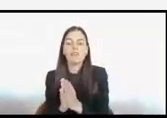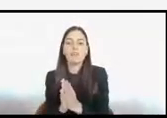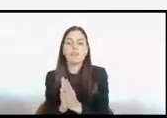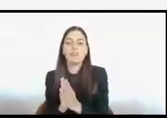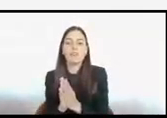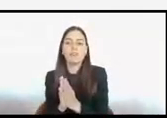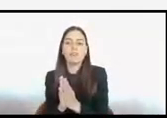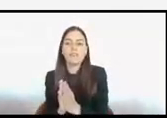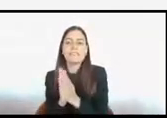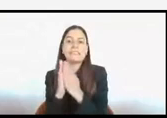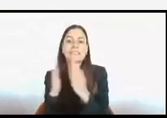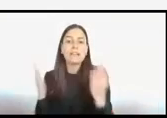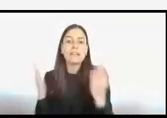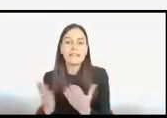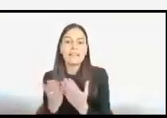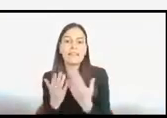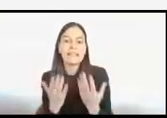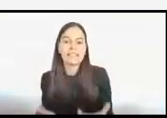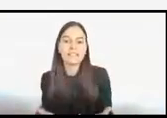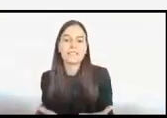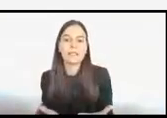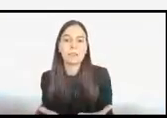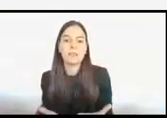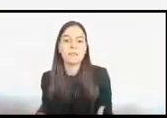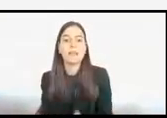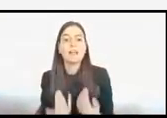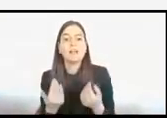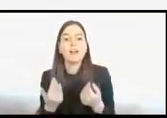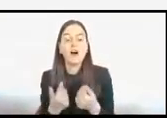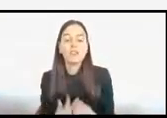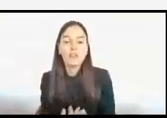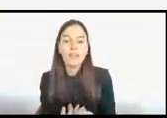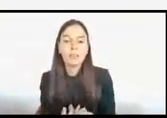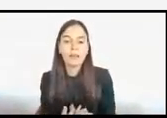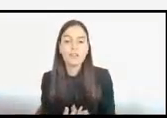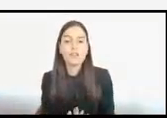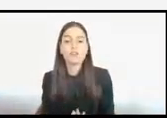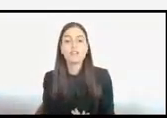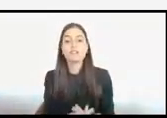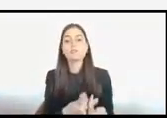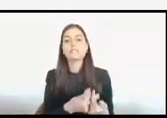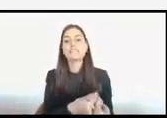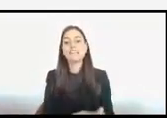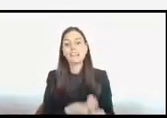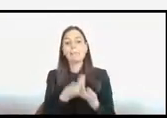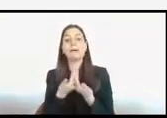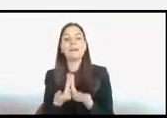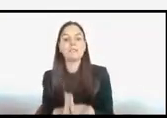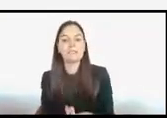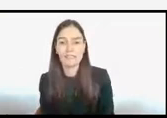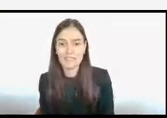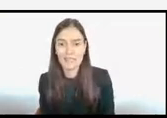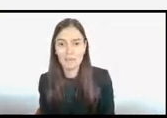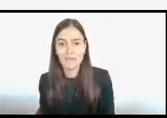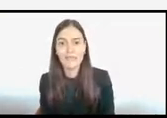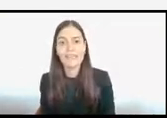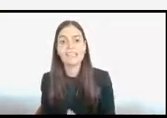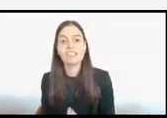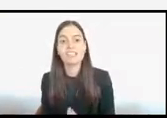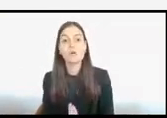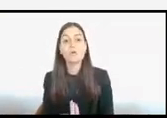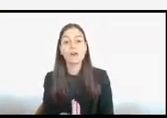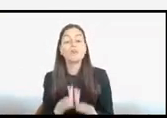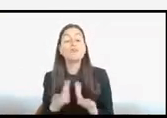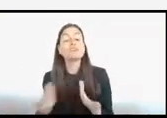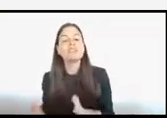vont verser des loyers à cette SCPI. En tant qu'épargnant, je vais souscrire des parts de cette SCPI